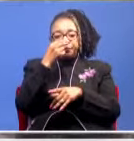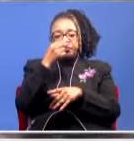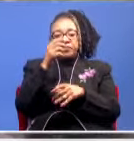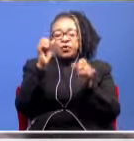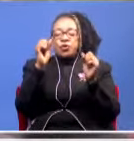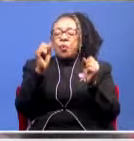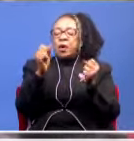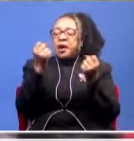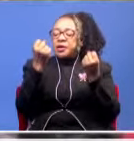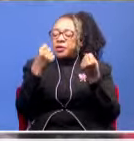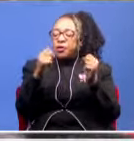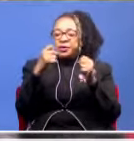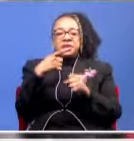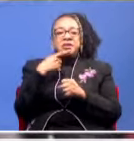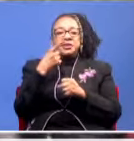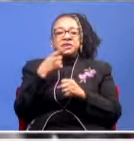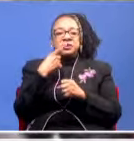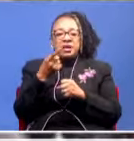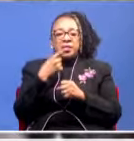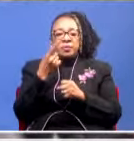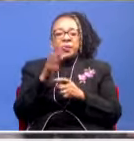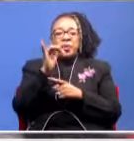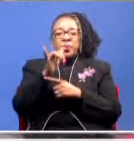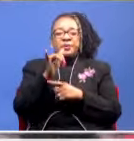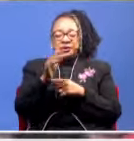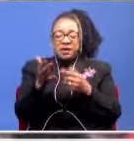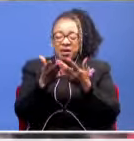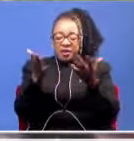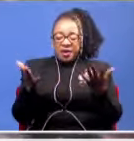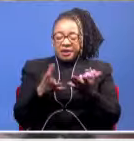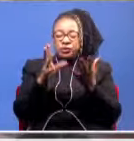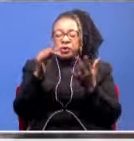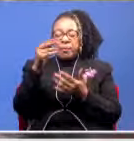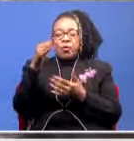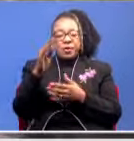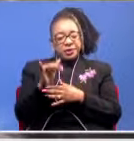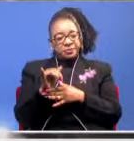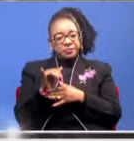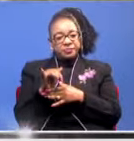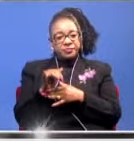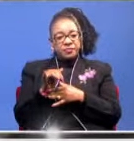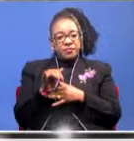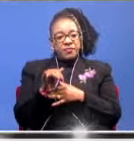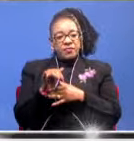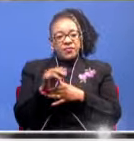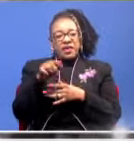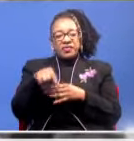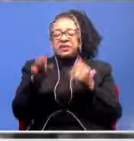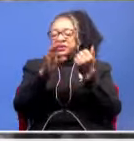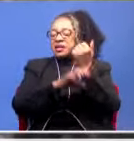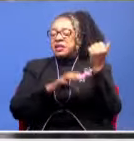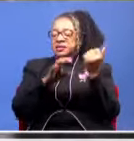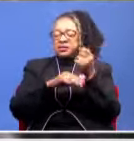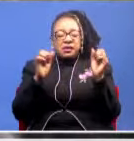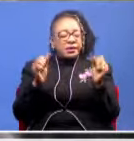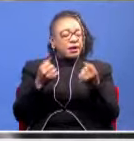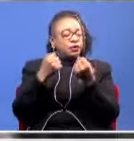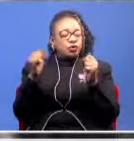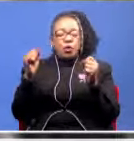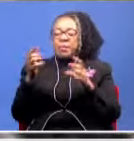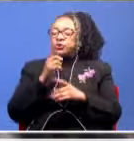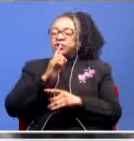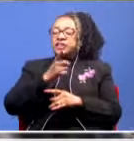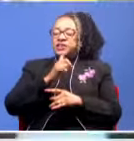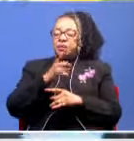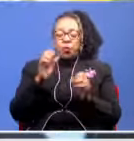say that the sword is not here to cut the mboga. This country cannot go back to dictatorship. We